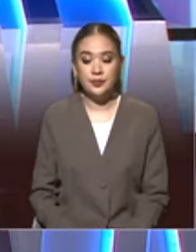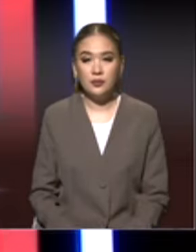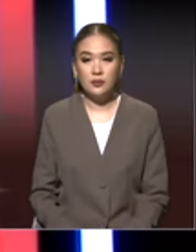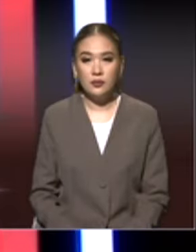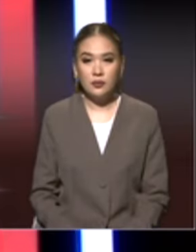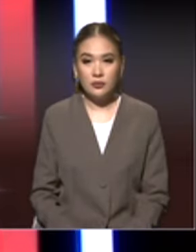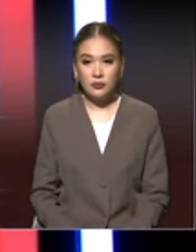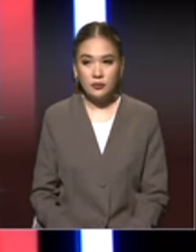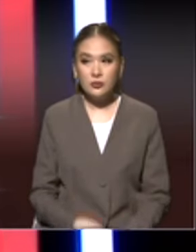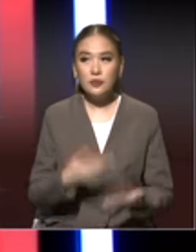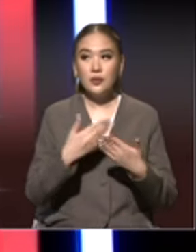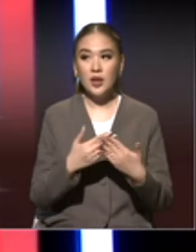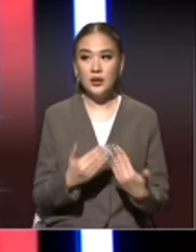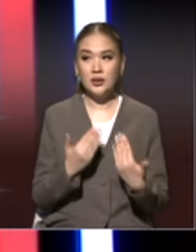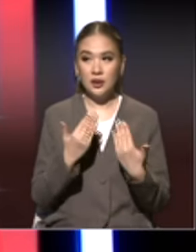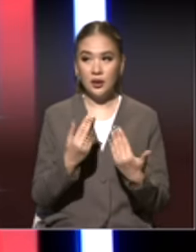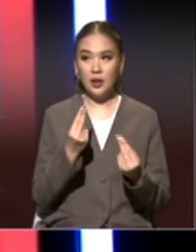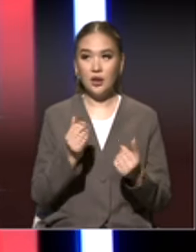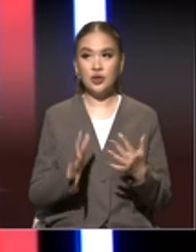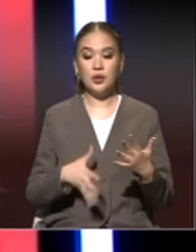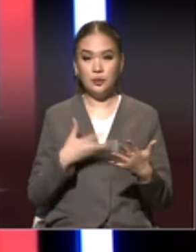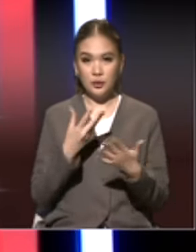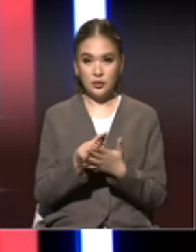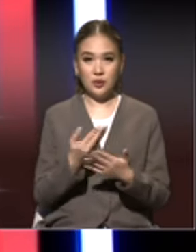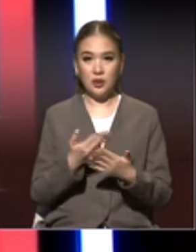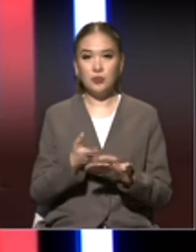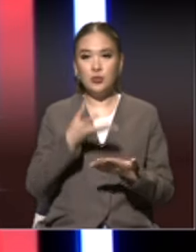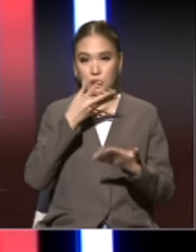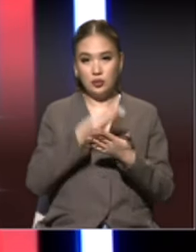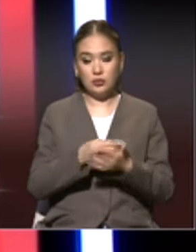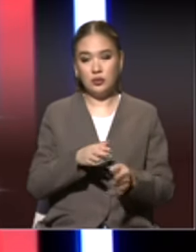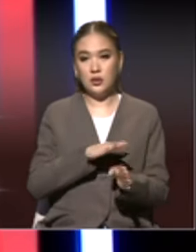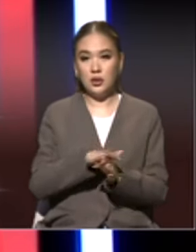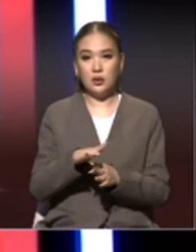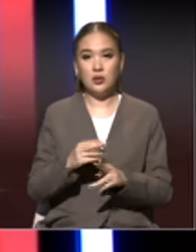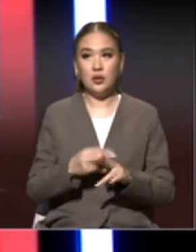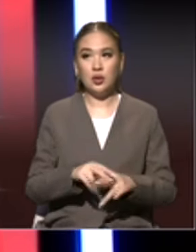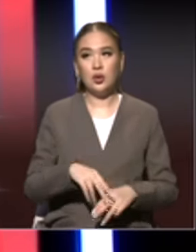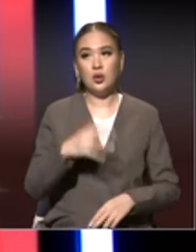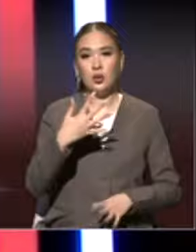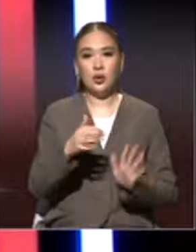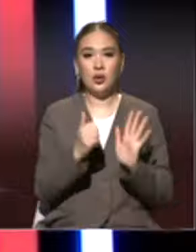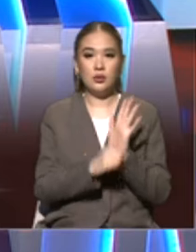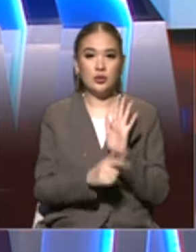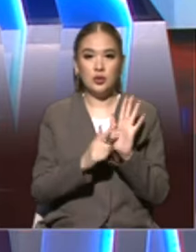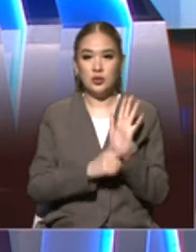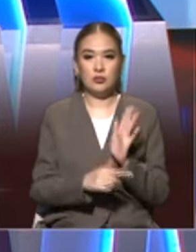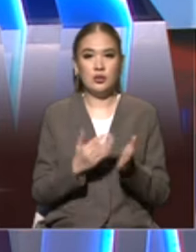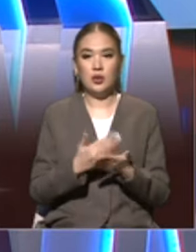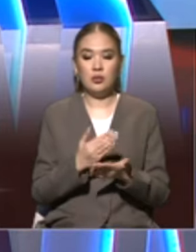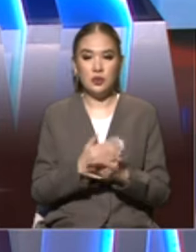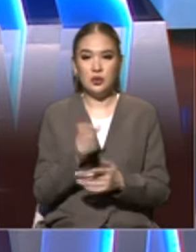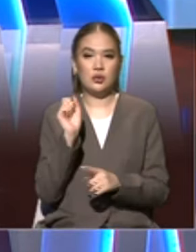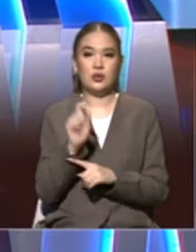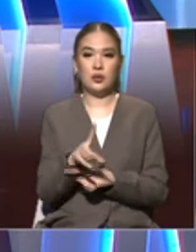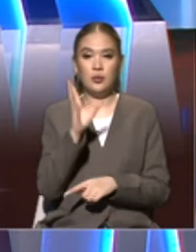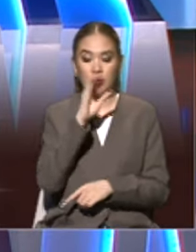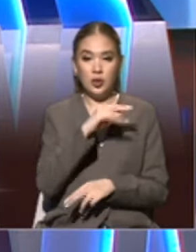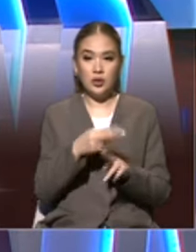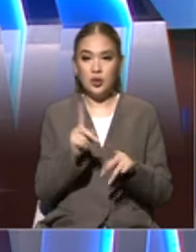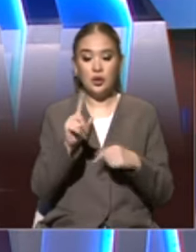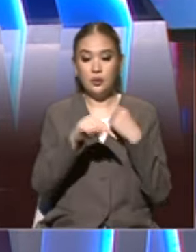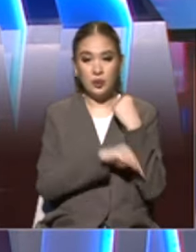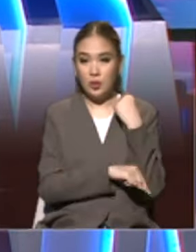Кешірсіз, мен сізге мысалы ақша беріп отырсам, сізге өзімнің талабымды қоятын едім, 50 емес, 60-70 талап қоюға болады. Жоқ, сыбайлас жемқорлық болмас